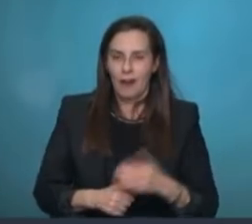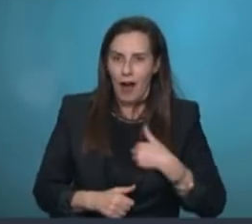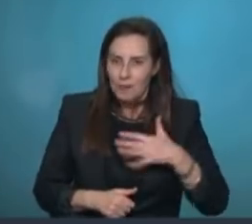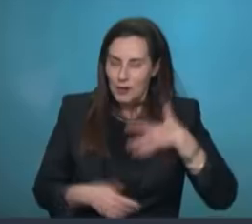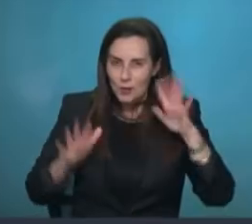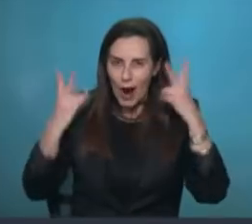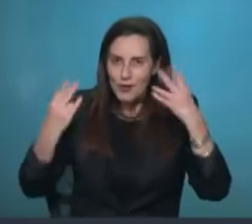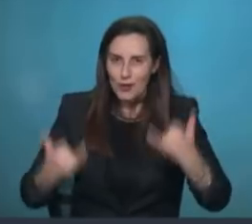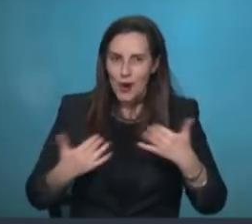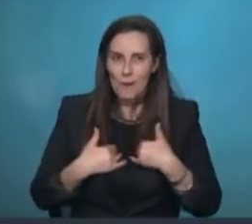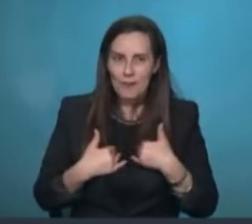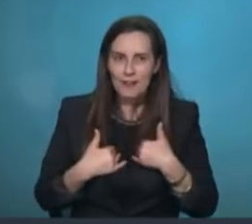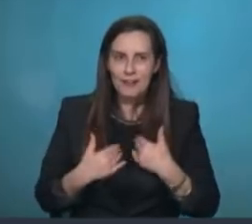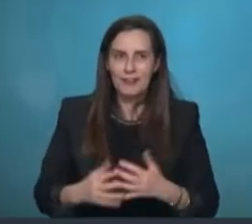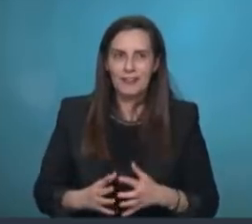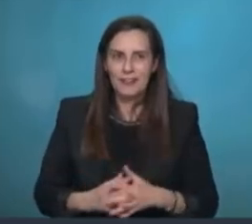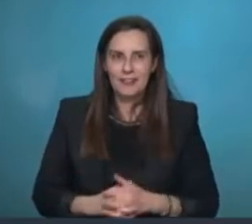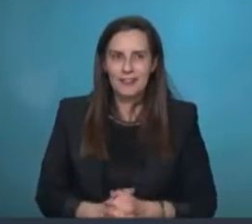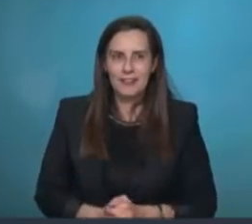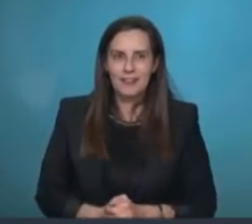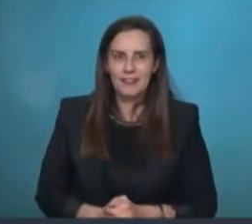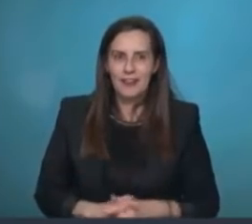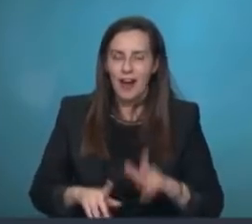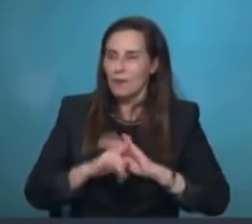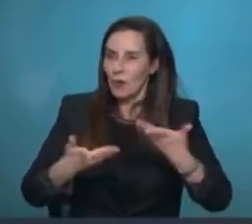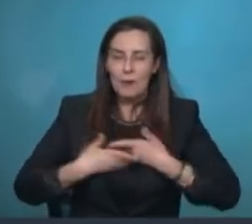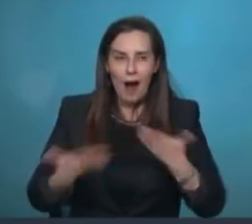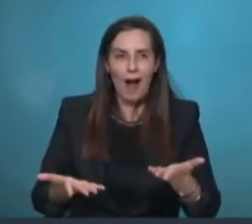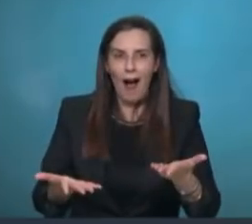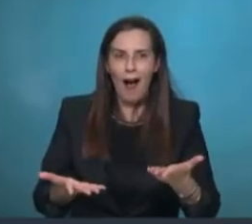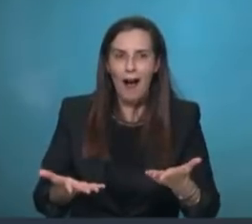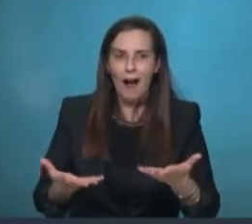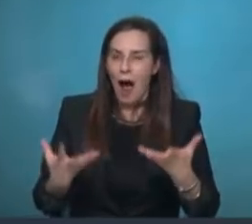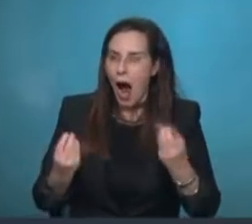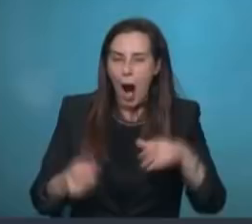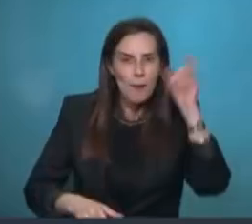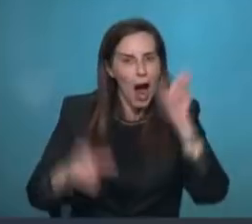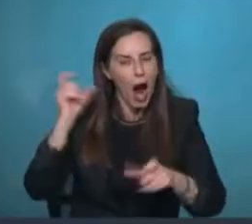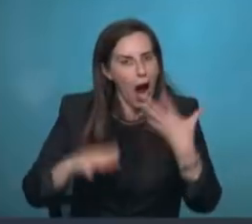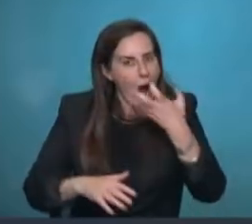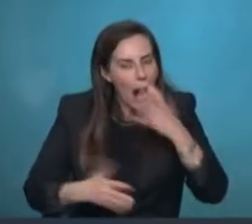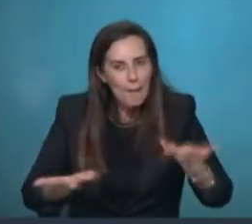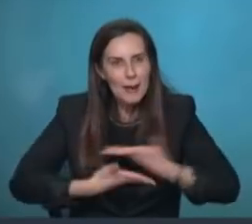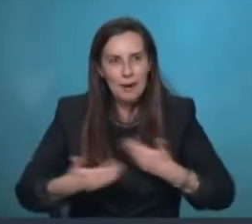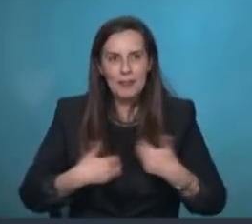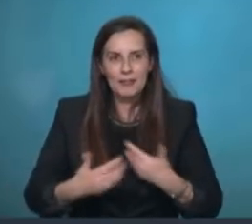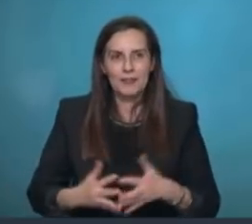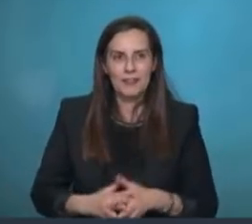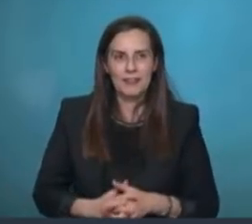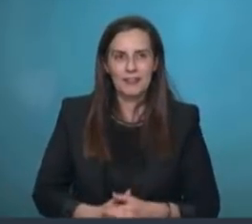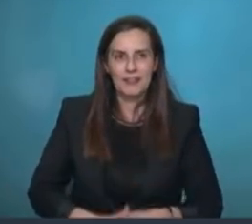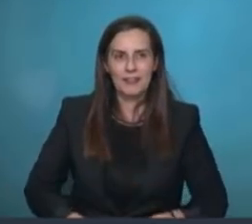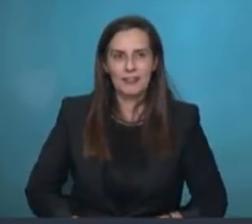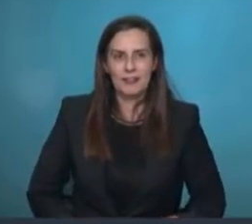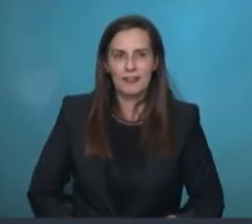חשובה היום. אף פעם לא קיבלו אותי ככה, באמת, בקבלת פנים כזו חמה. זה חתיכת טירוף